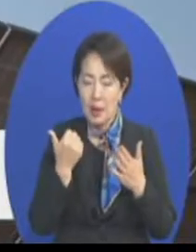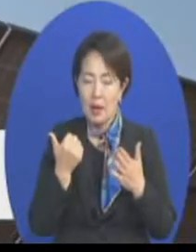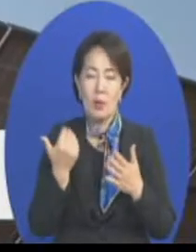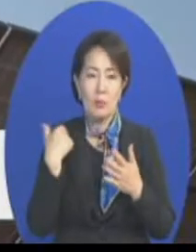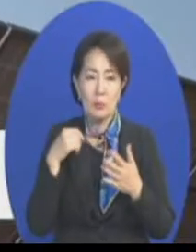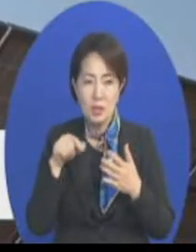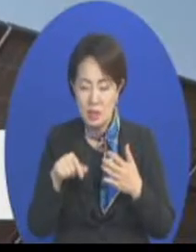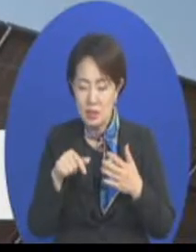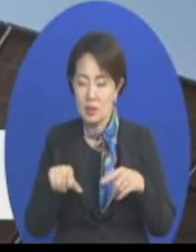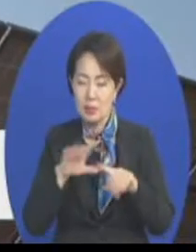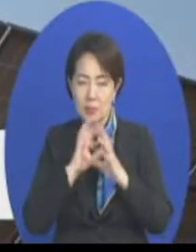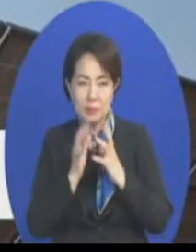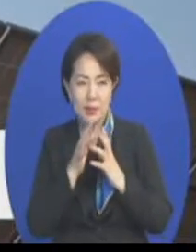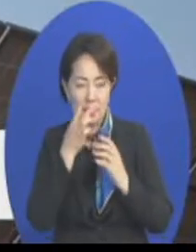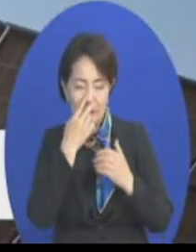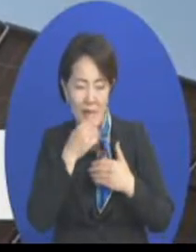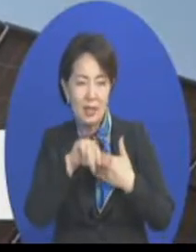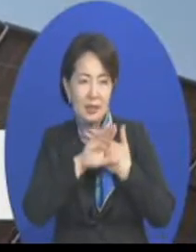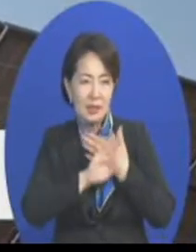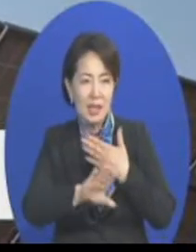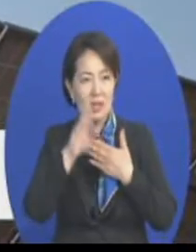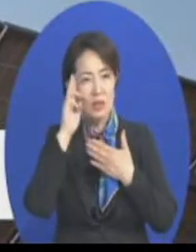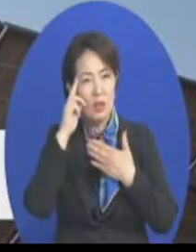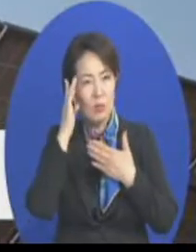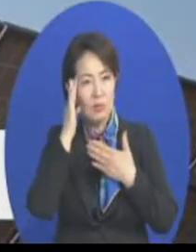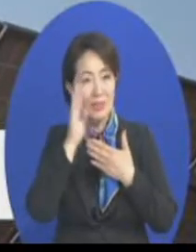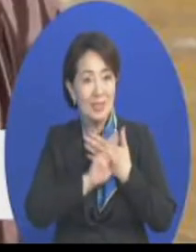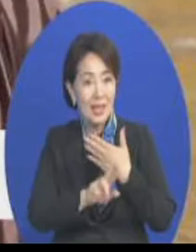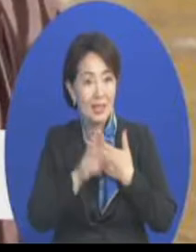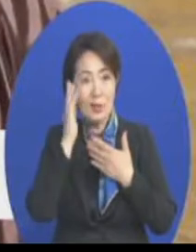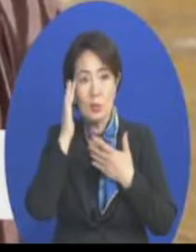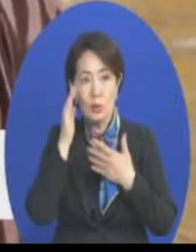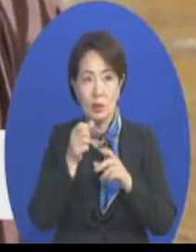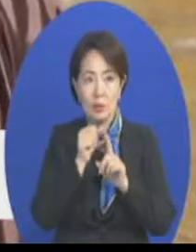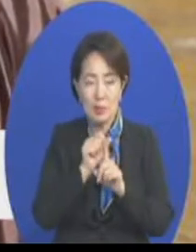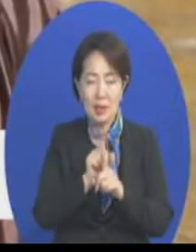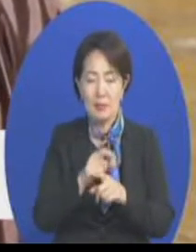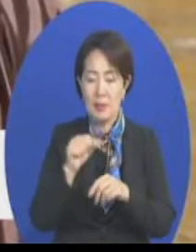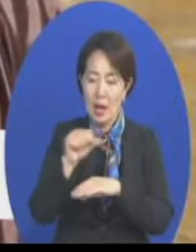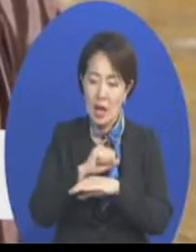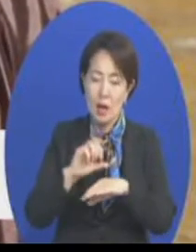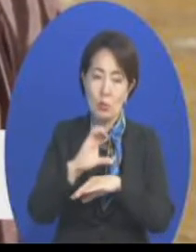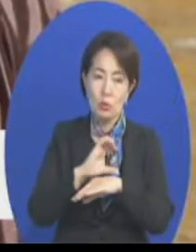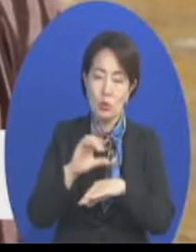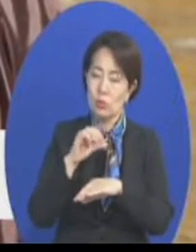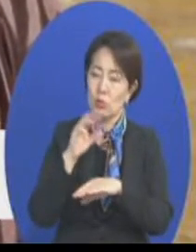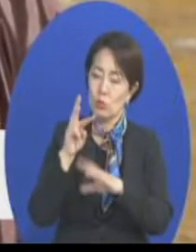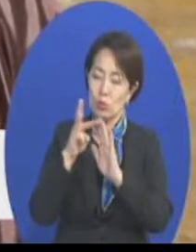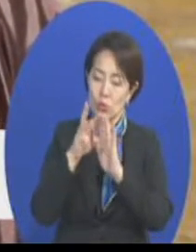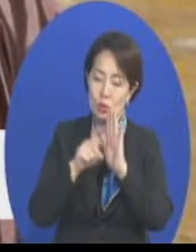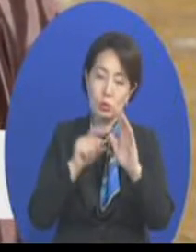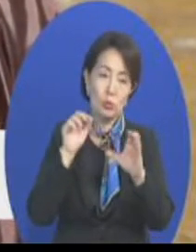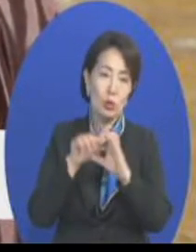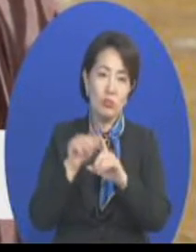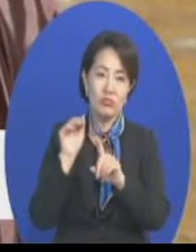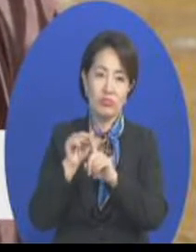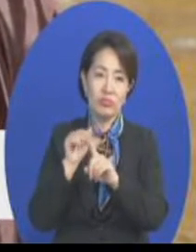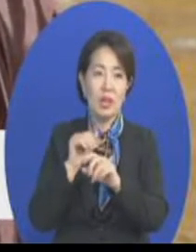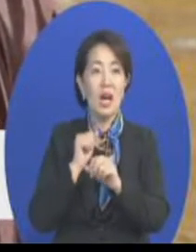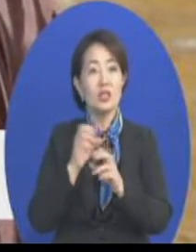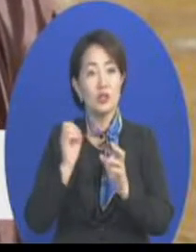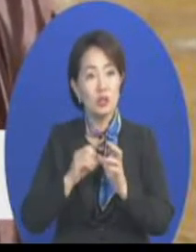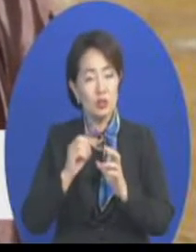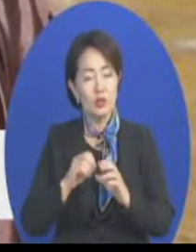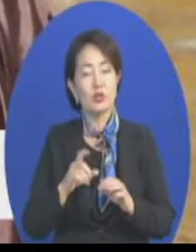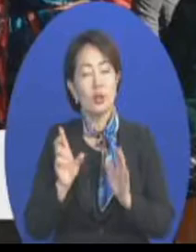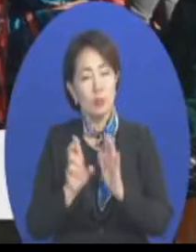юм байна. Энэ дээр ч гэсэн бид нараас цаашдаас бодлого бас байрж аймаг сумынхаа одоо мөрөө хөтлөлд оруулах нэг ажиллах